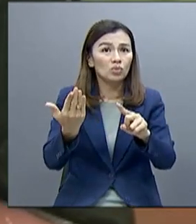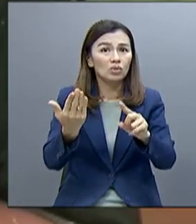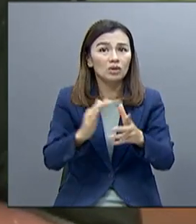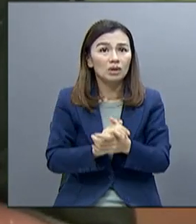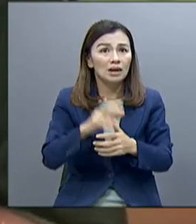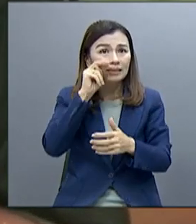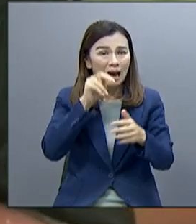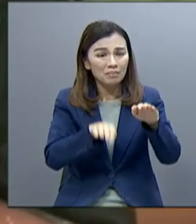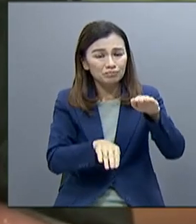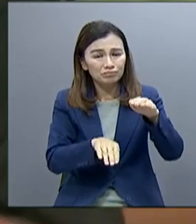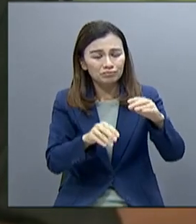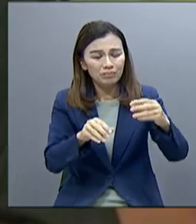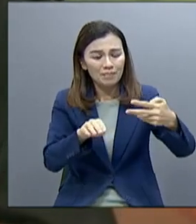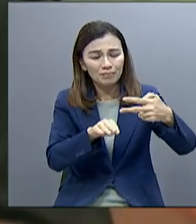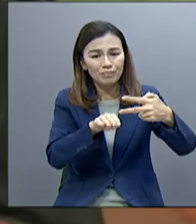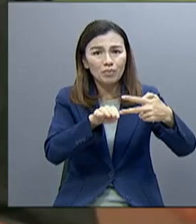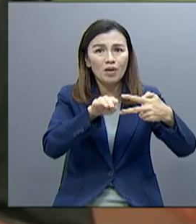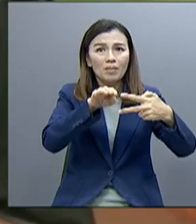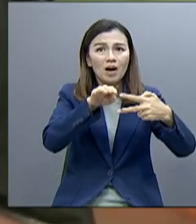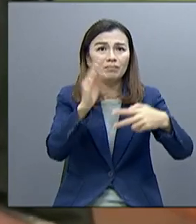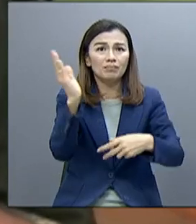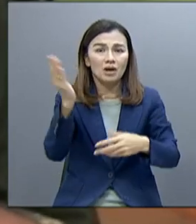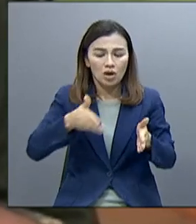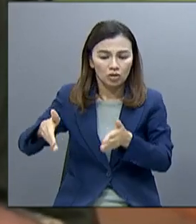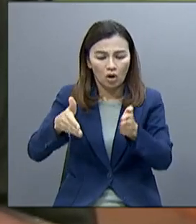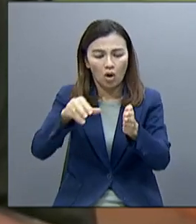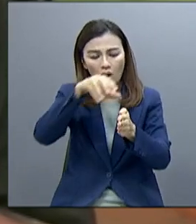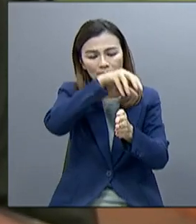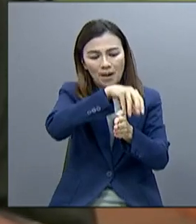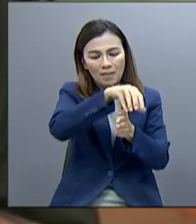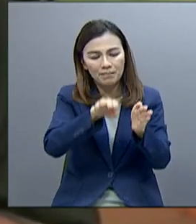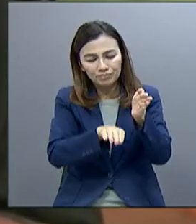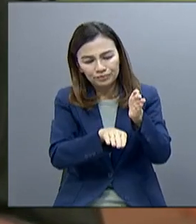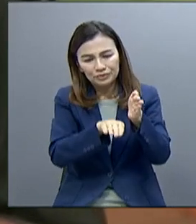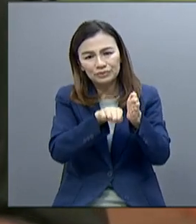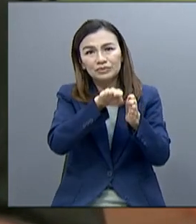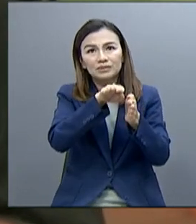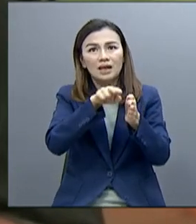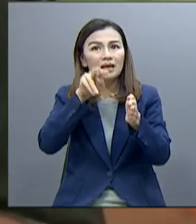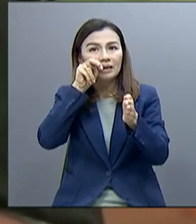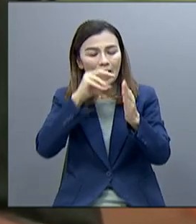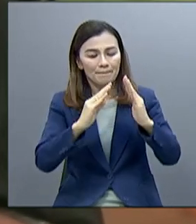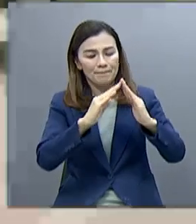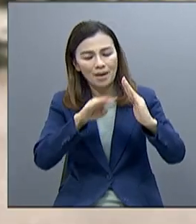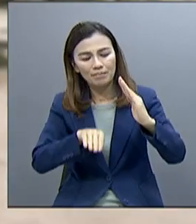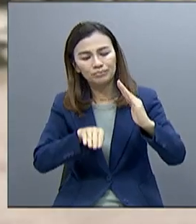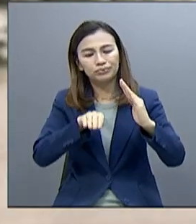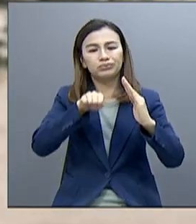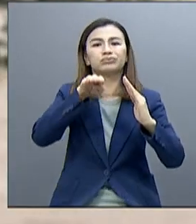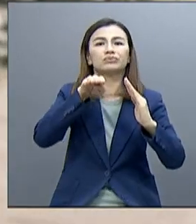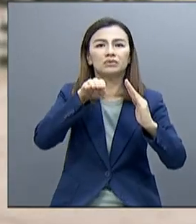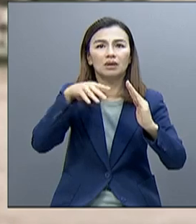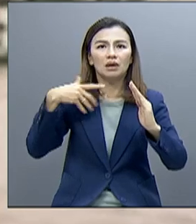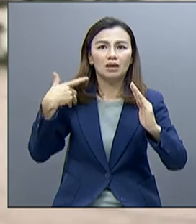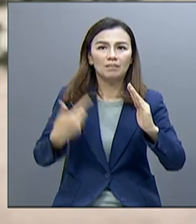สียหายหมดเลยใช่ไหม ก็อย่างเช่นหอที่ติดริมคลองก็หนักเลยครับตรงนี้ก็ท่วมกับมิดหลังคา